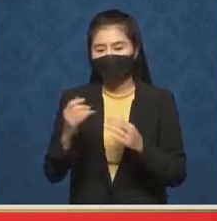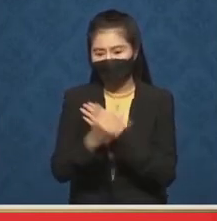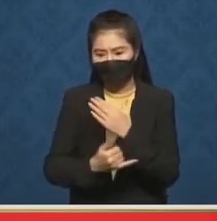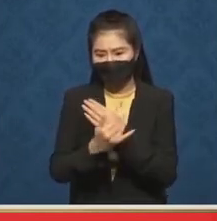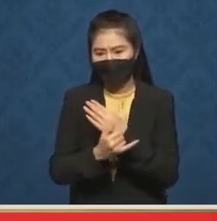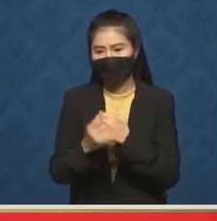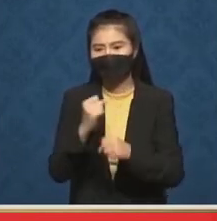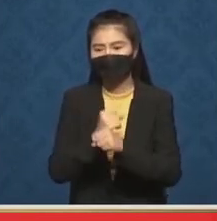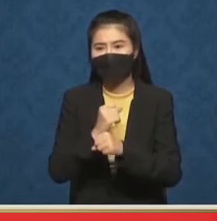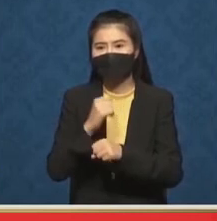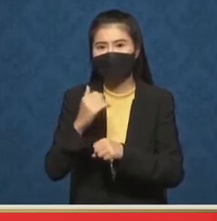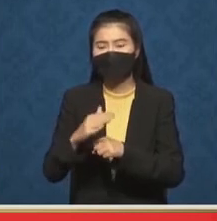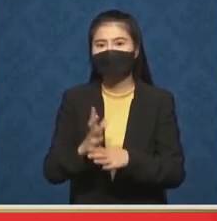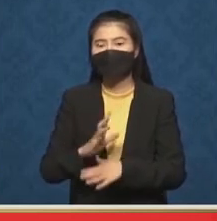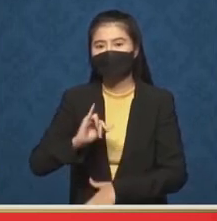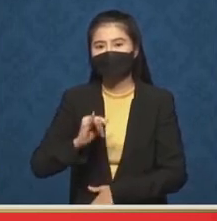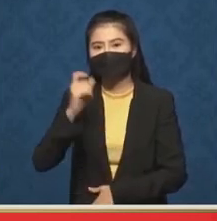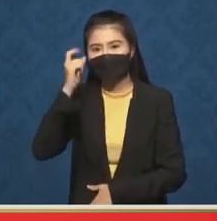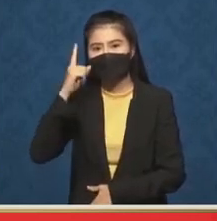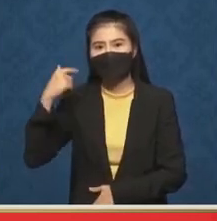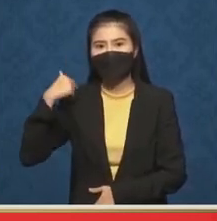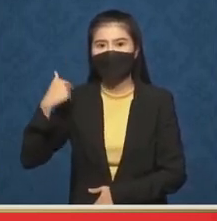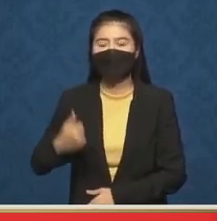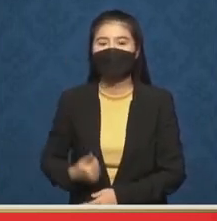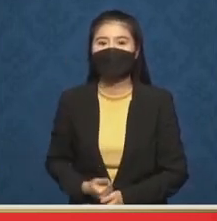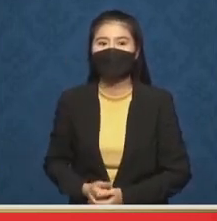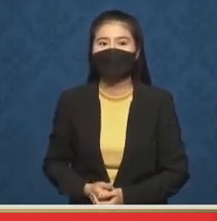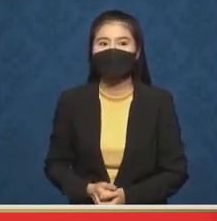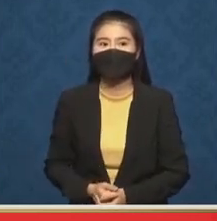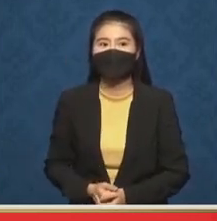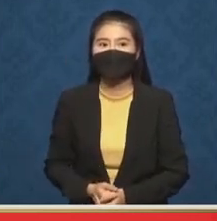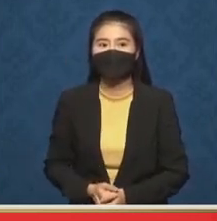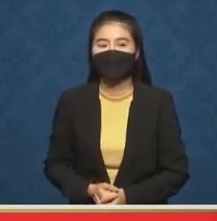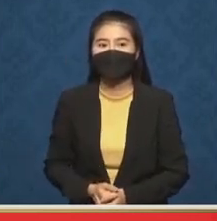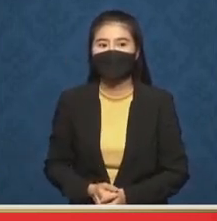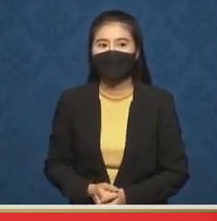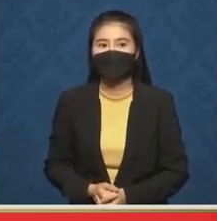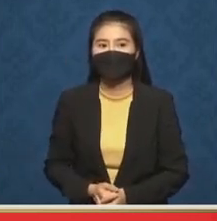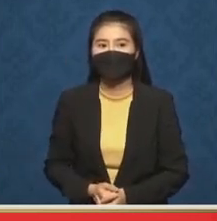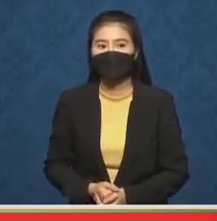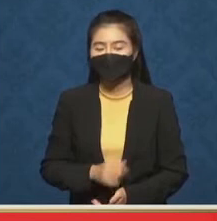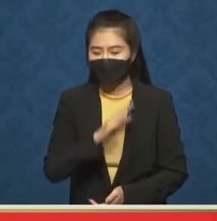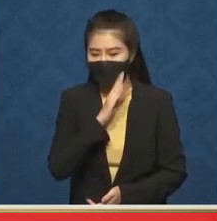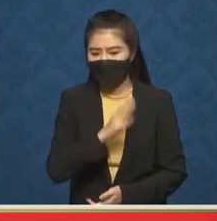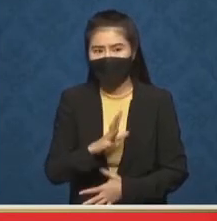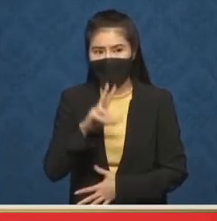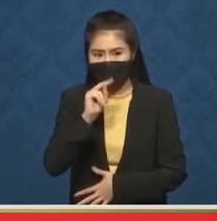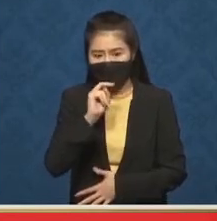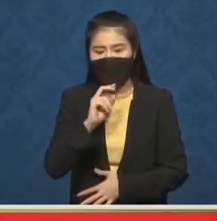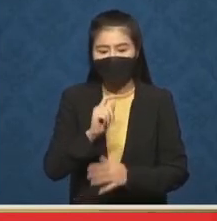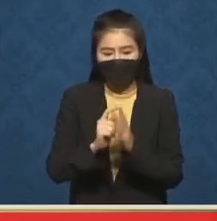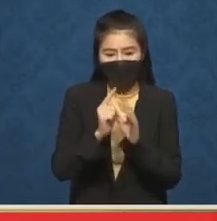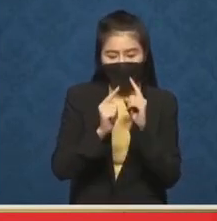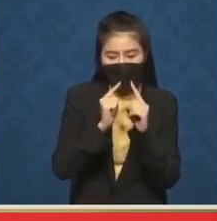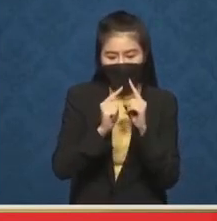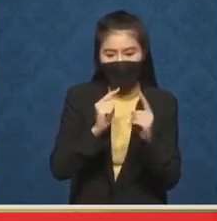มัไมไดออกมาเป็อยที่หลายคนเข้ใจเพรฉั้น ผมมา หรอเรา นัดทานคราว กได้อยากจะเลาใหฟั